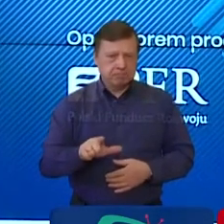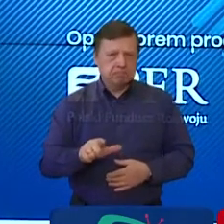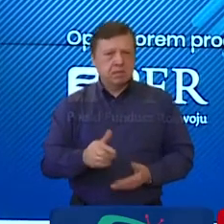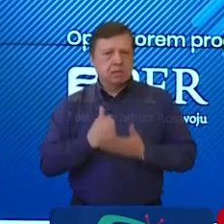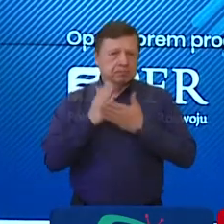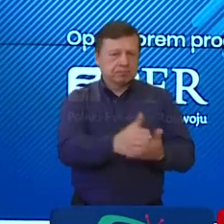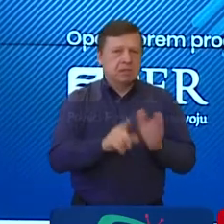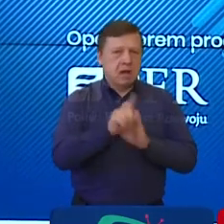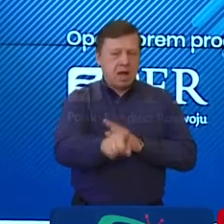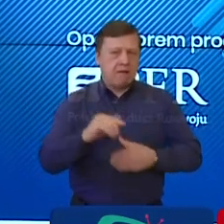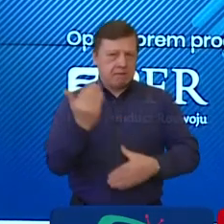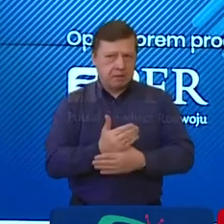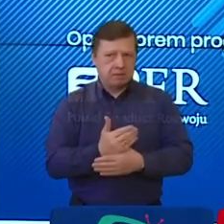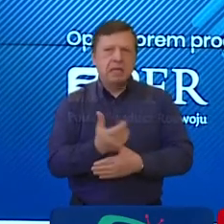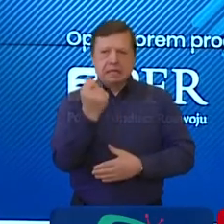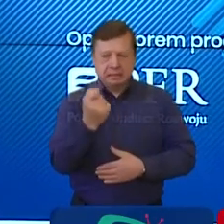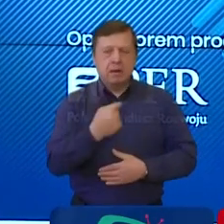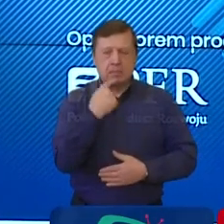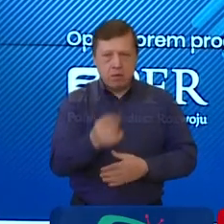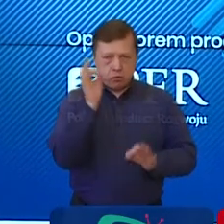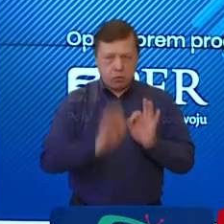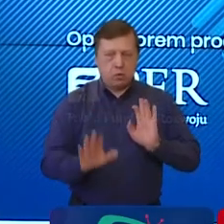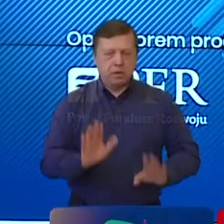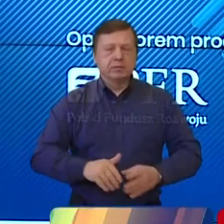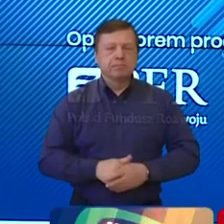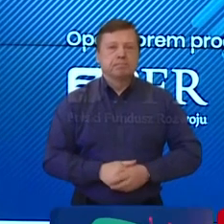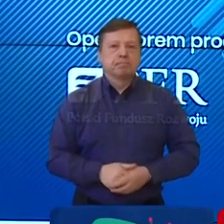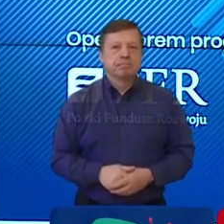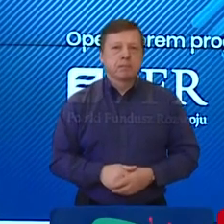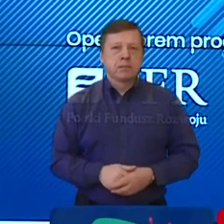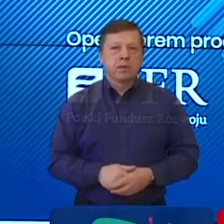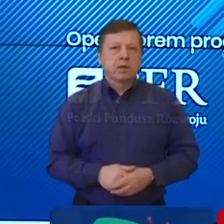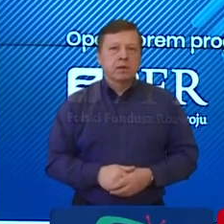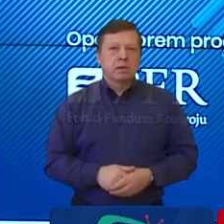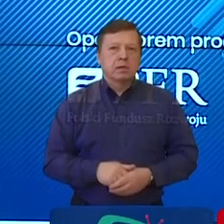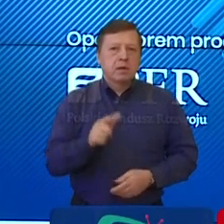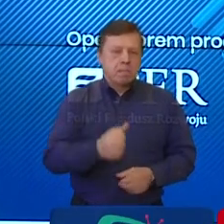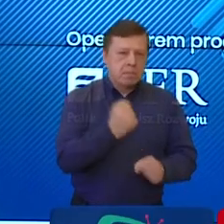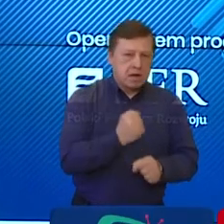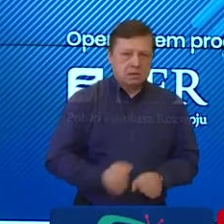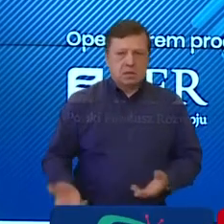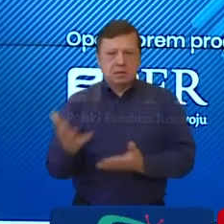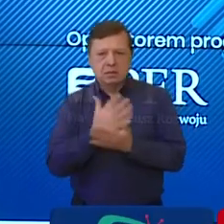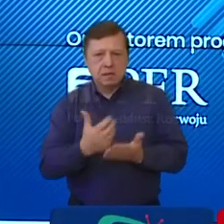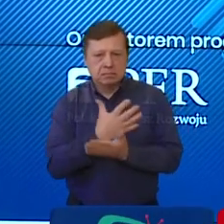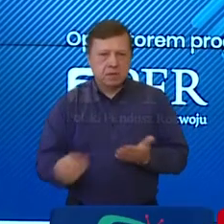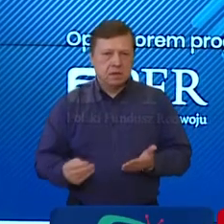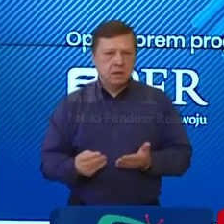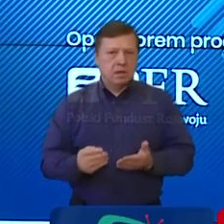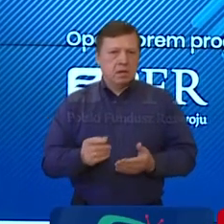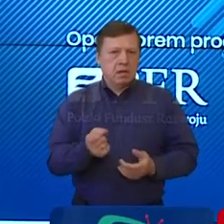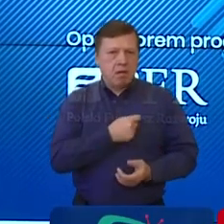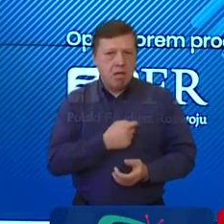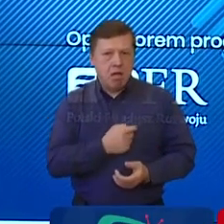złotych do firm. Za chwilę powiem więcej o szczegółach. Praca, pensje, pewność jutra